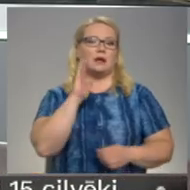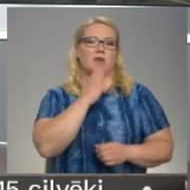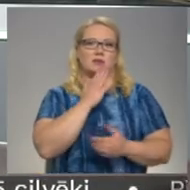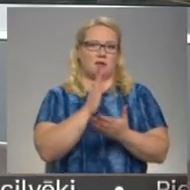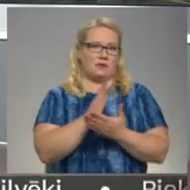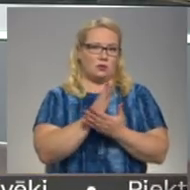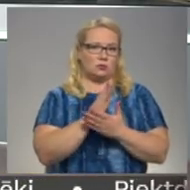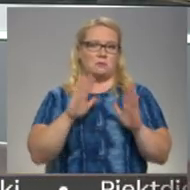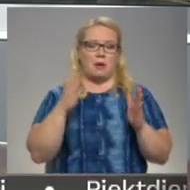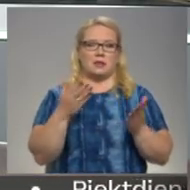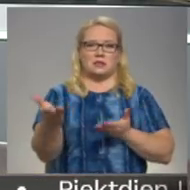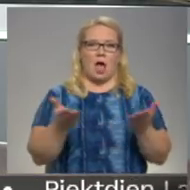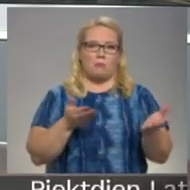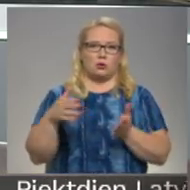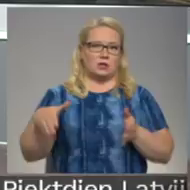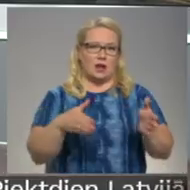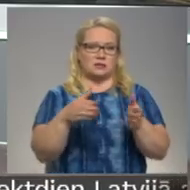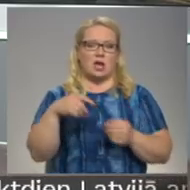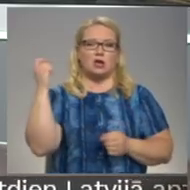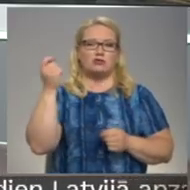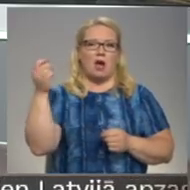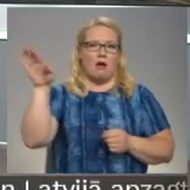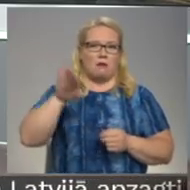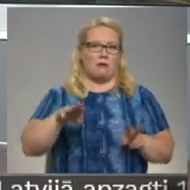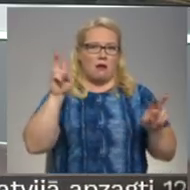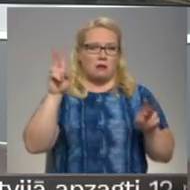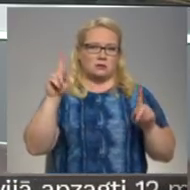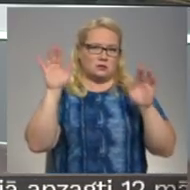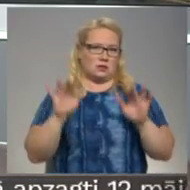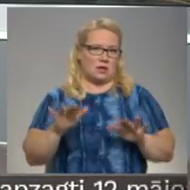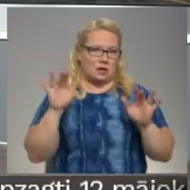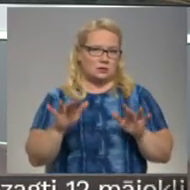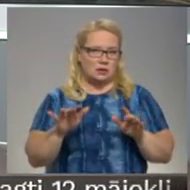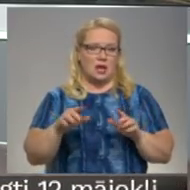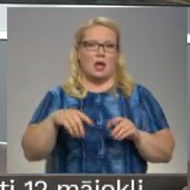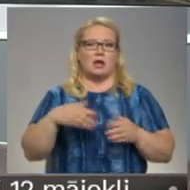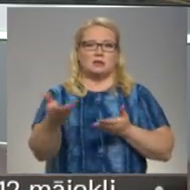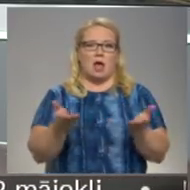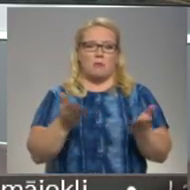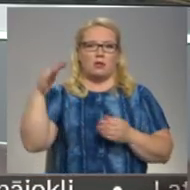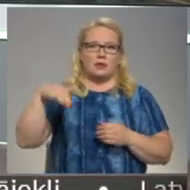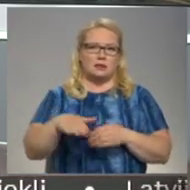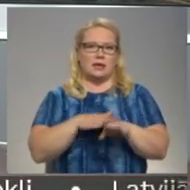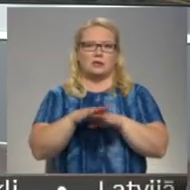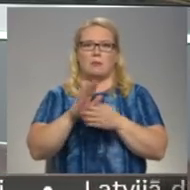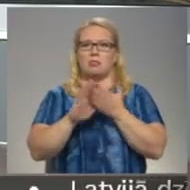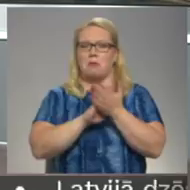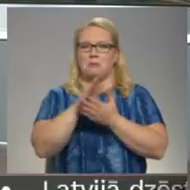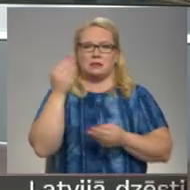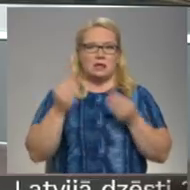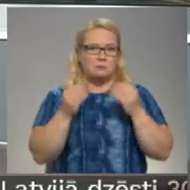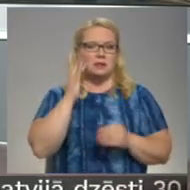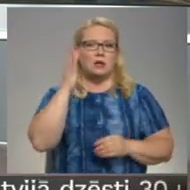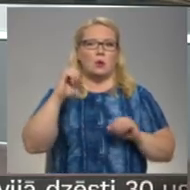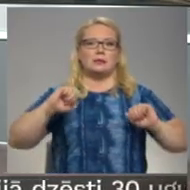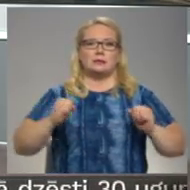Ir vasaras vidus, bet slēpošanas trasē Žagarkalns ir sniegs. Slēpošanas trasē tiek īstenots vēl nebijis eksperiments, cerot,